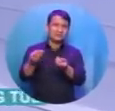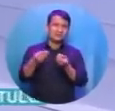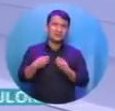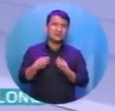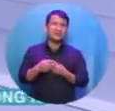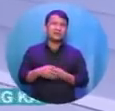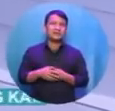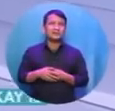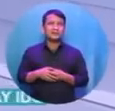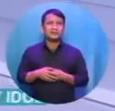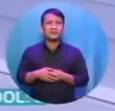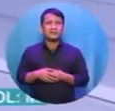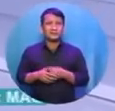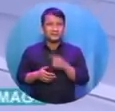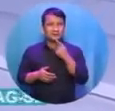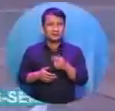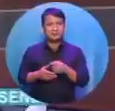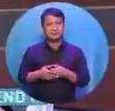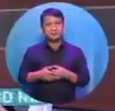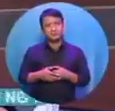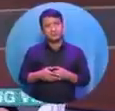Hello po! Oh, ma'am.